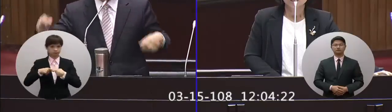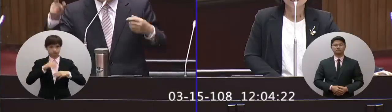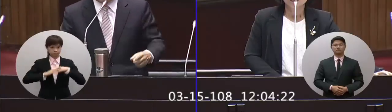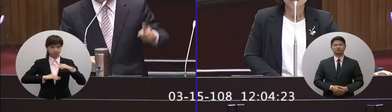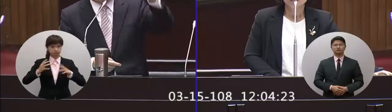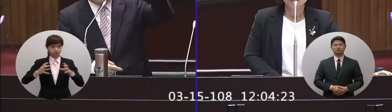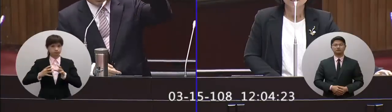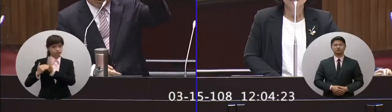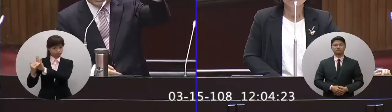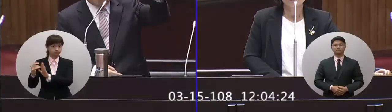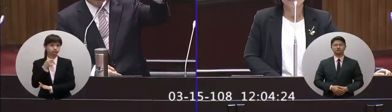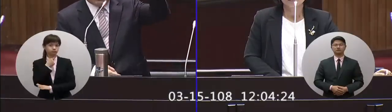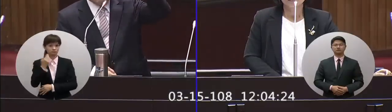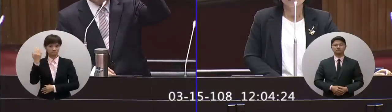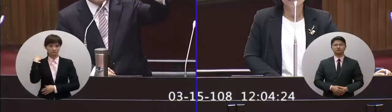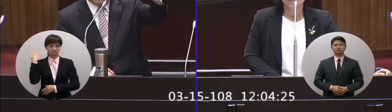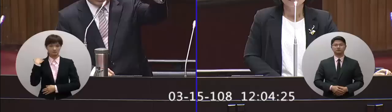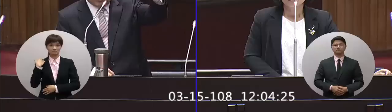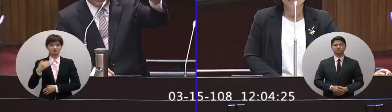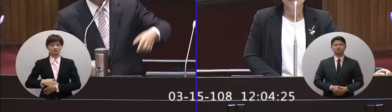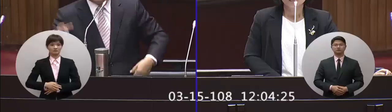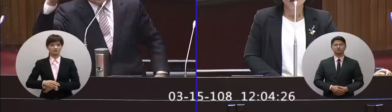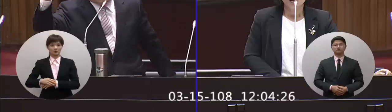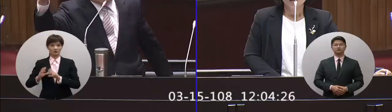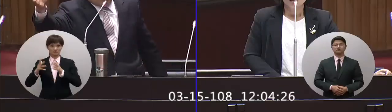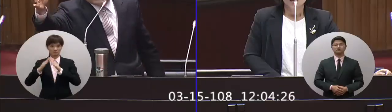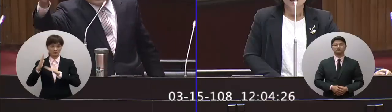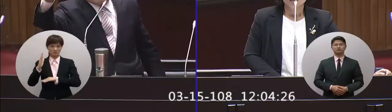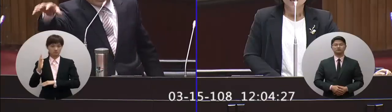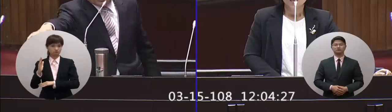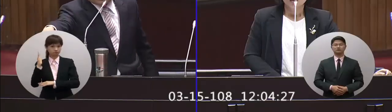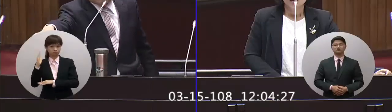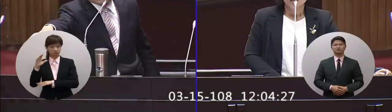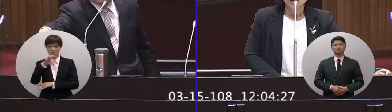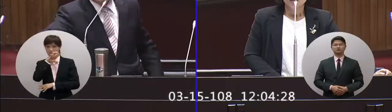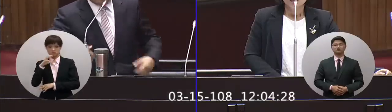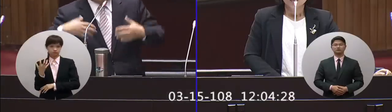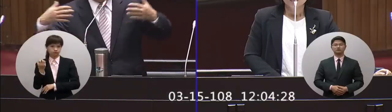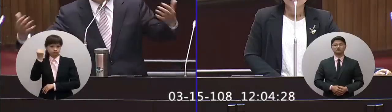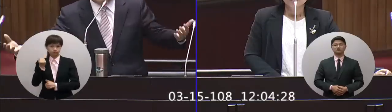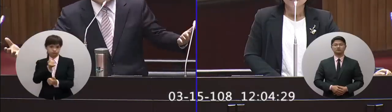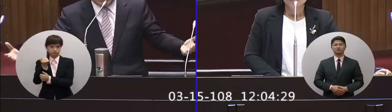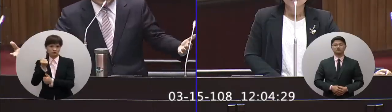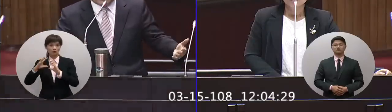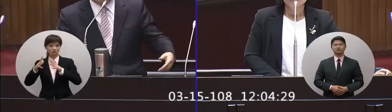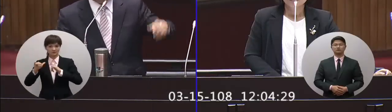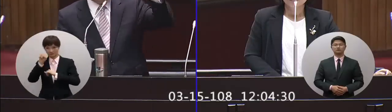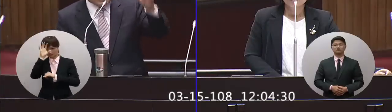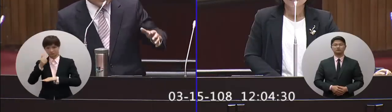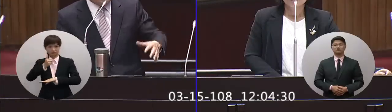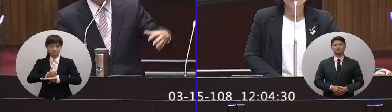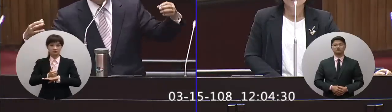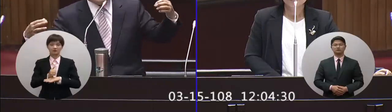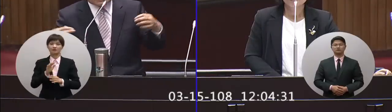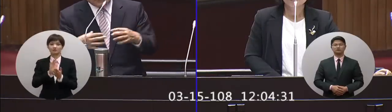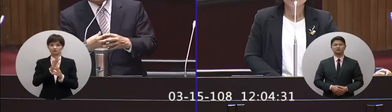门，那时候面对的是国家暴力、国家权威，那是国民党威权统治，我们台湾人民打开了。